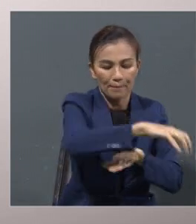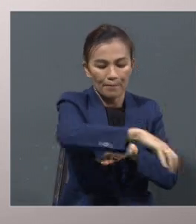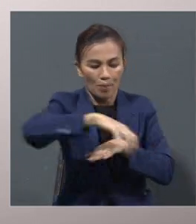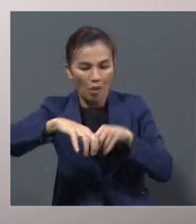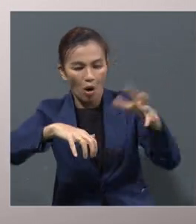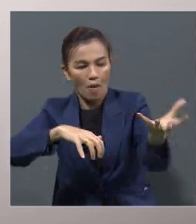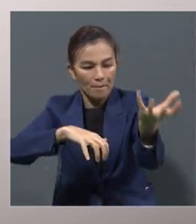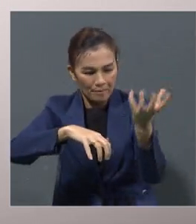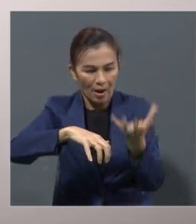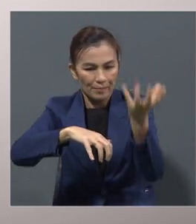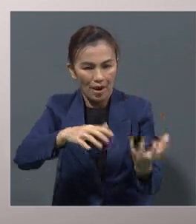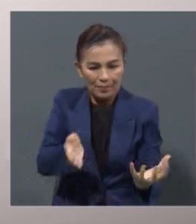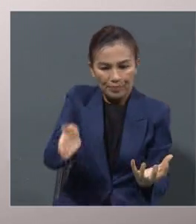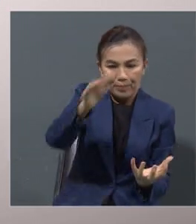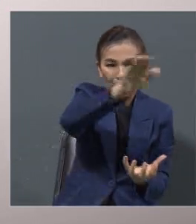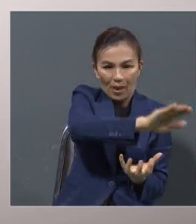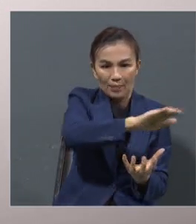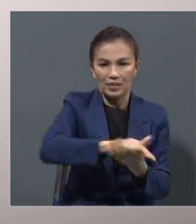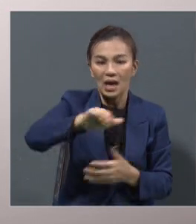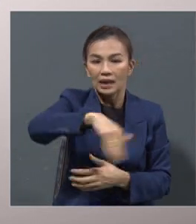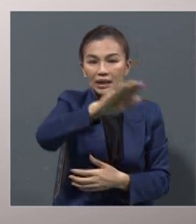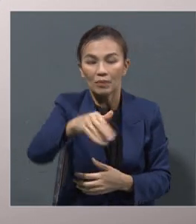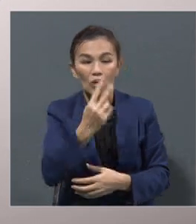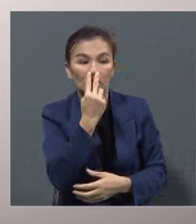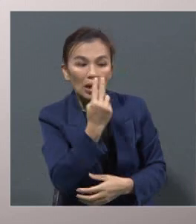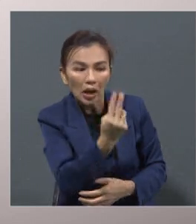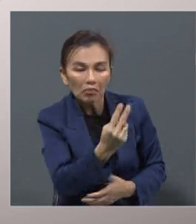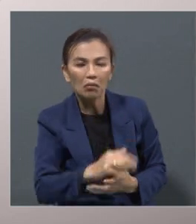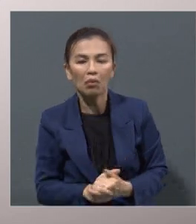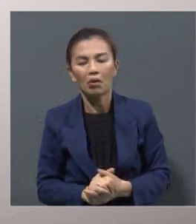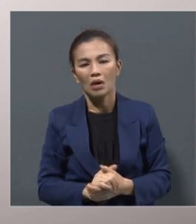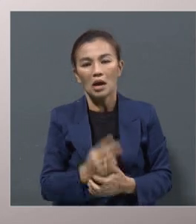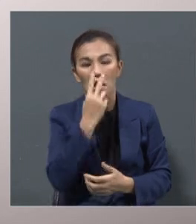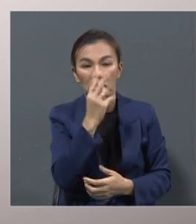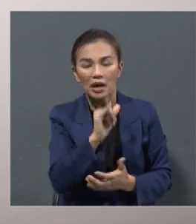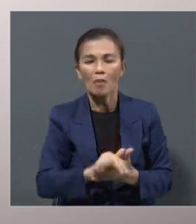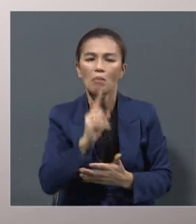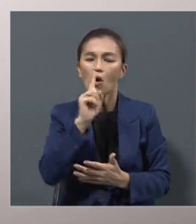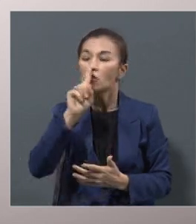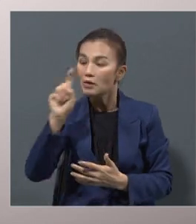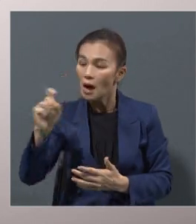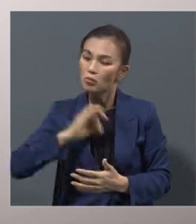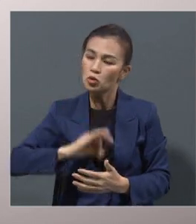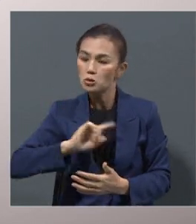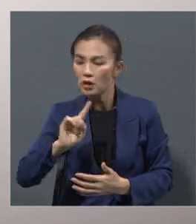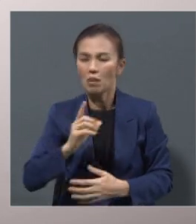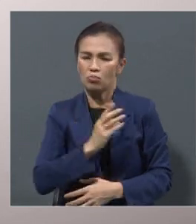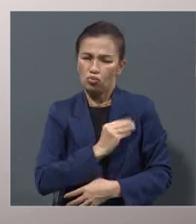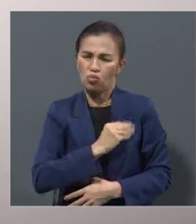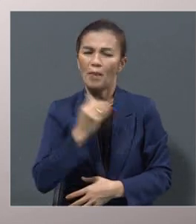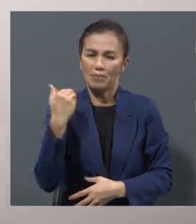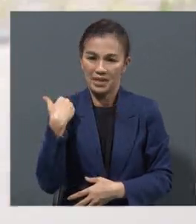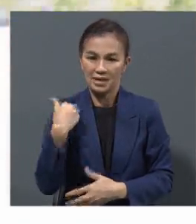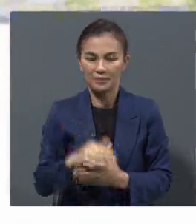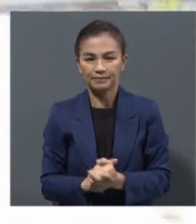นี้ทีมข่าวพูดคุยกับชาวบ้านนะบางคนเขาก็ยอมรับว่าเขายังคงกังวลเรื่องความปลอดภัยอยู่นะครับพาคุณผู้ชมไปดูวันนี้คุณ